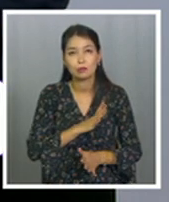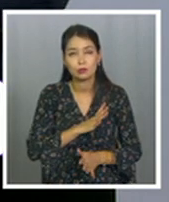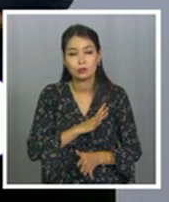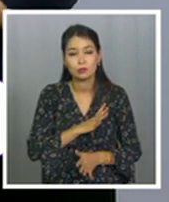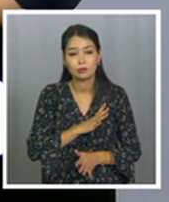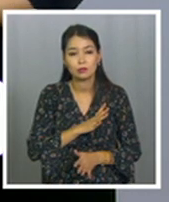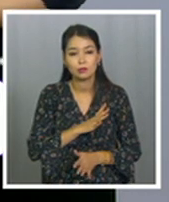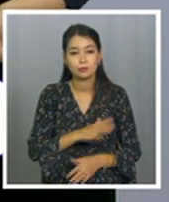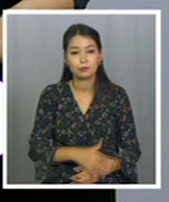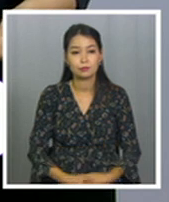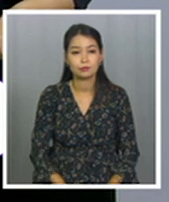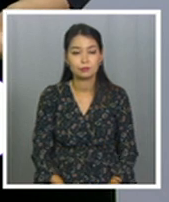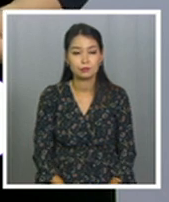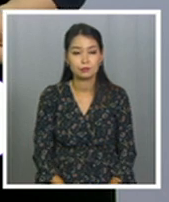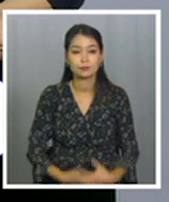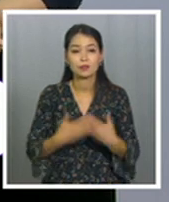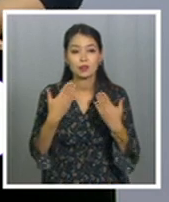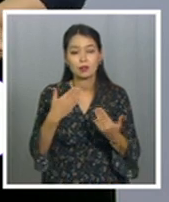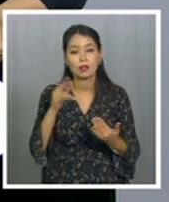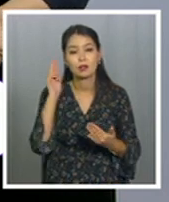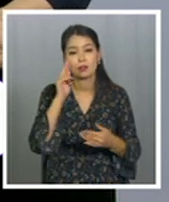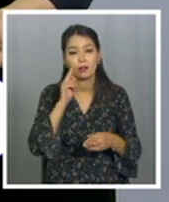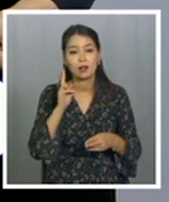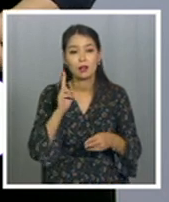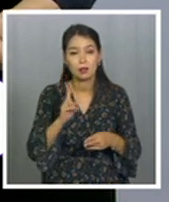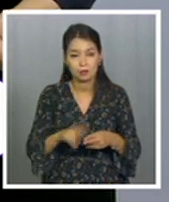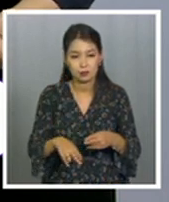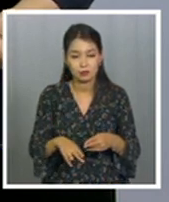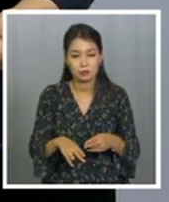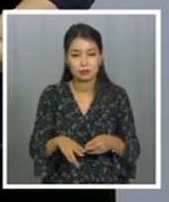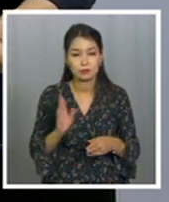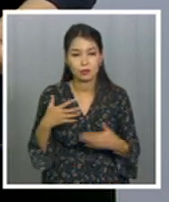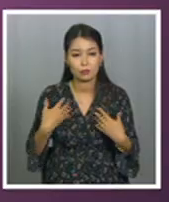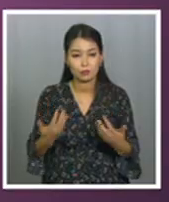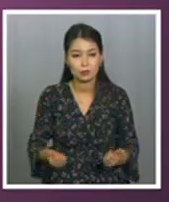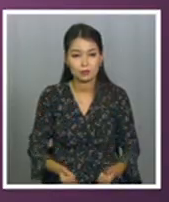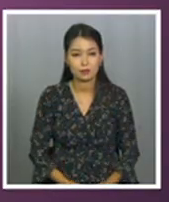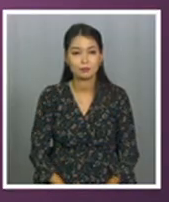Бүгінгі сабағымыз осымен аяқталды. Сау болыңыздар!